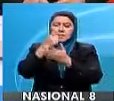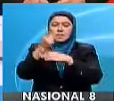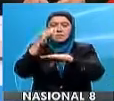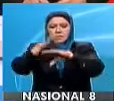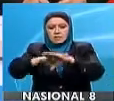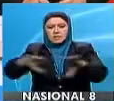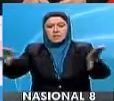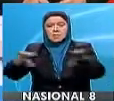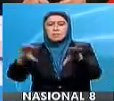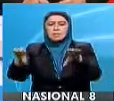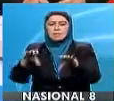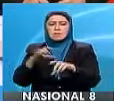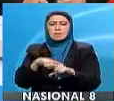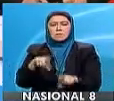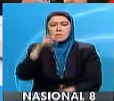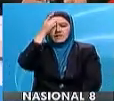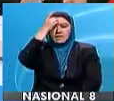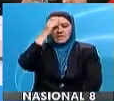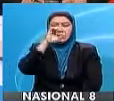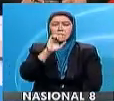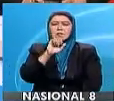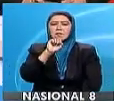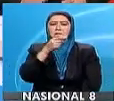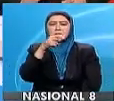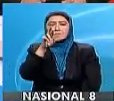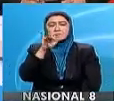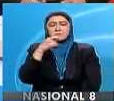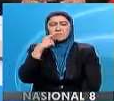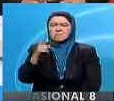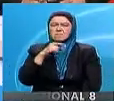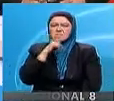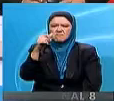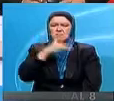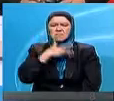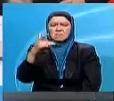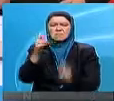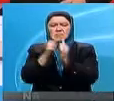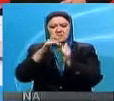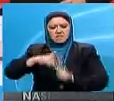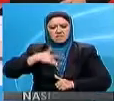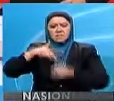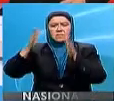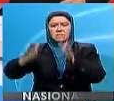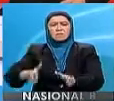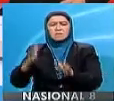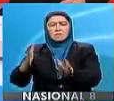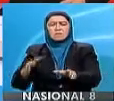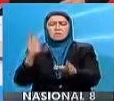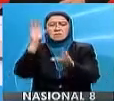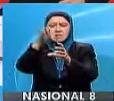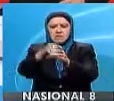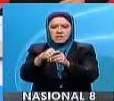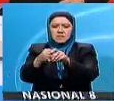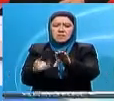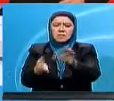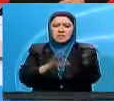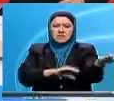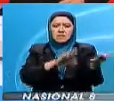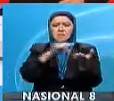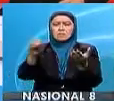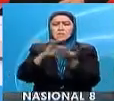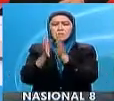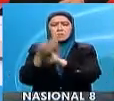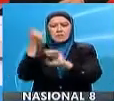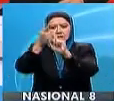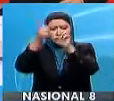asas Tani Datuk Seri Ahmad Shah B Chik Nurul Izah tidak sensitif kepada perasaan mereka yang menjadi mangsa dan terlibat dengan insiden